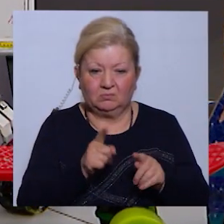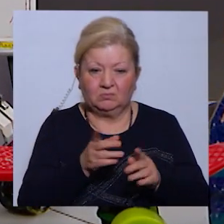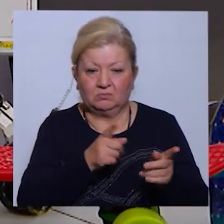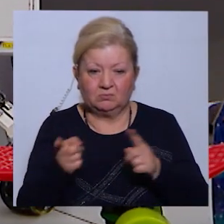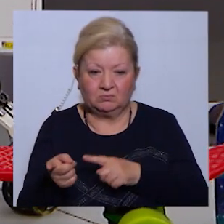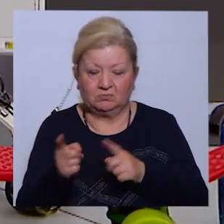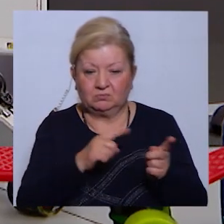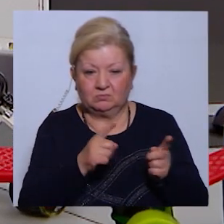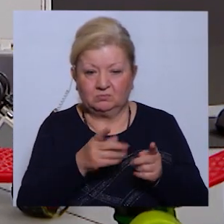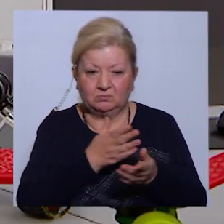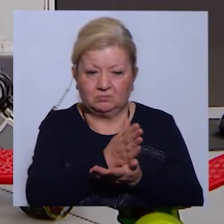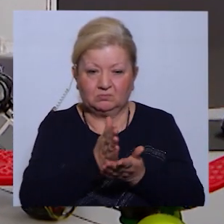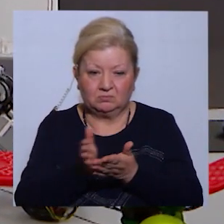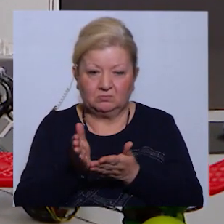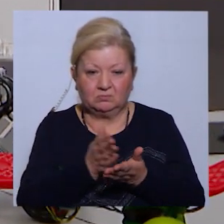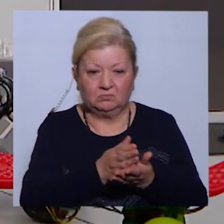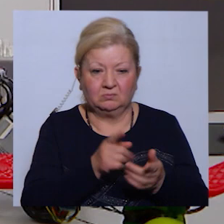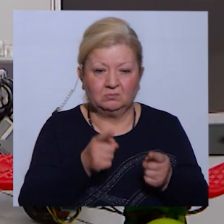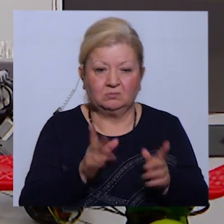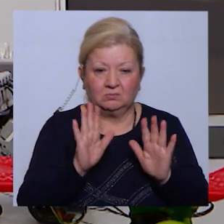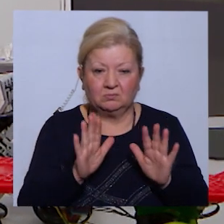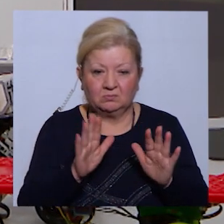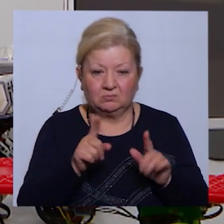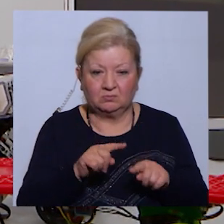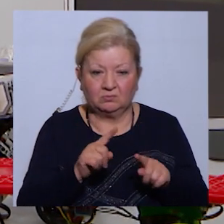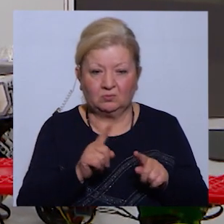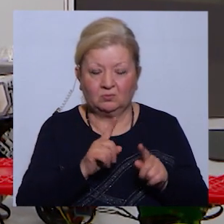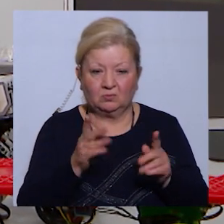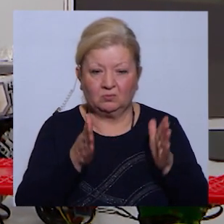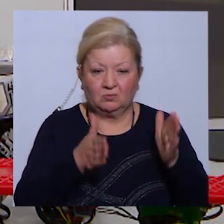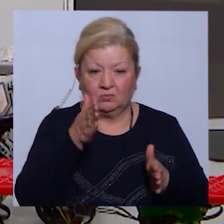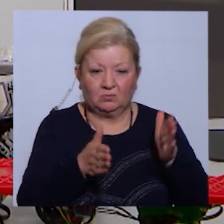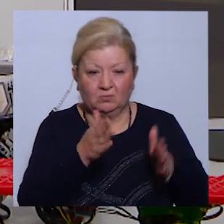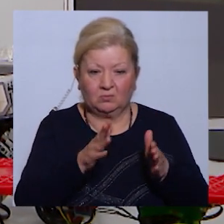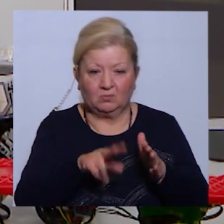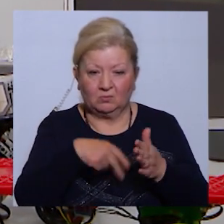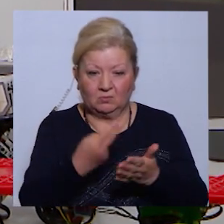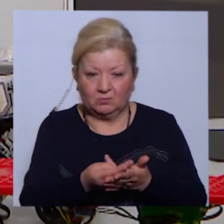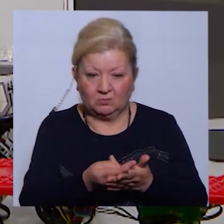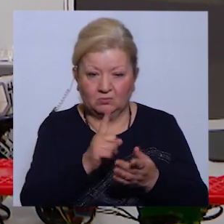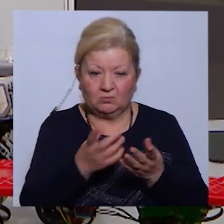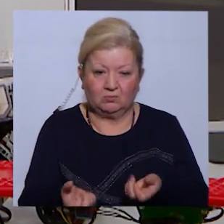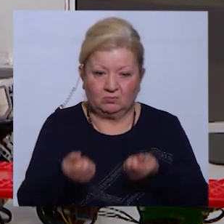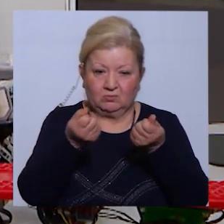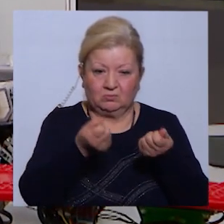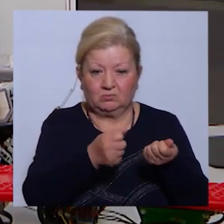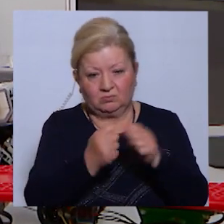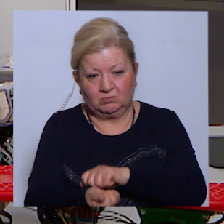მიმართულებისაც და იქითა მიმართულებითაც. ერთადერთ შანსია, რომ რობოტი წავაქციო, უნდა ავწიო, ასე გადავაბრუნო.